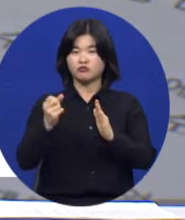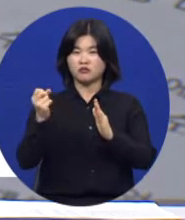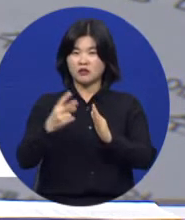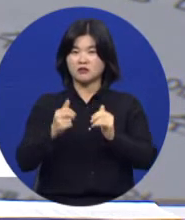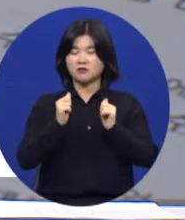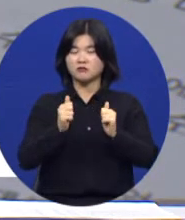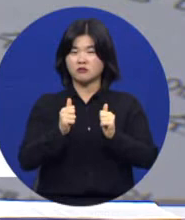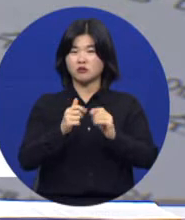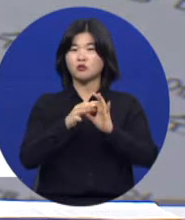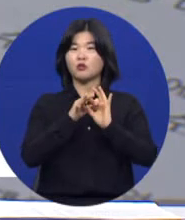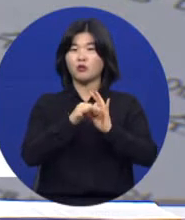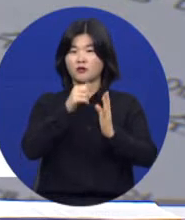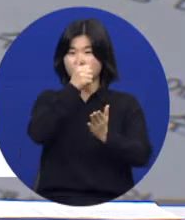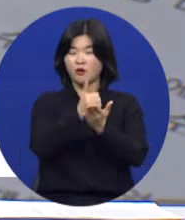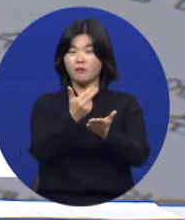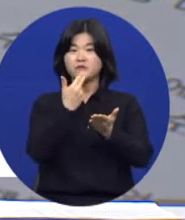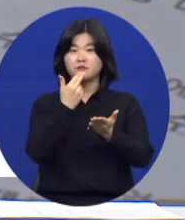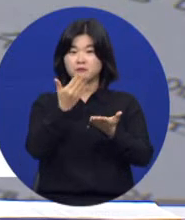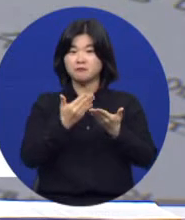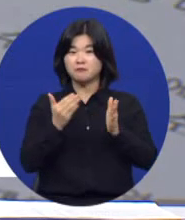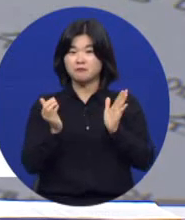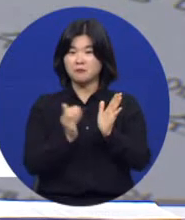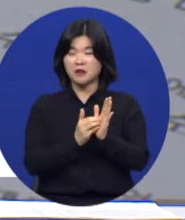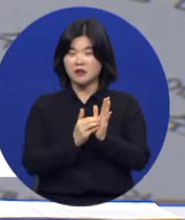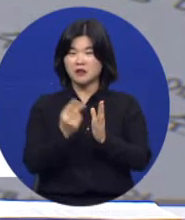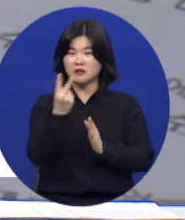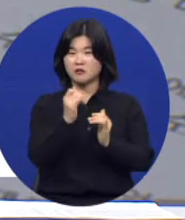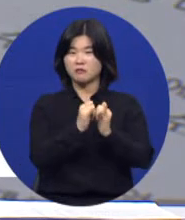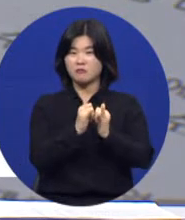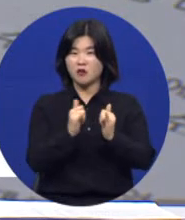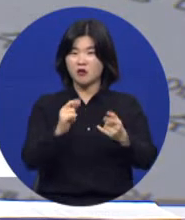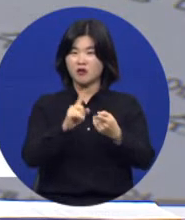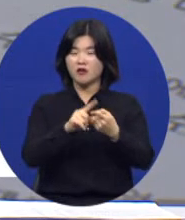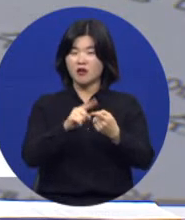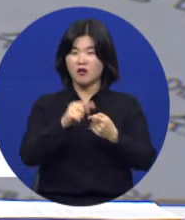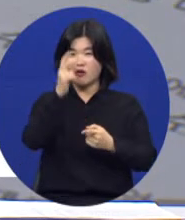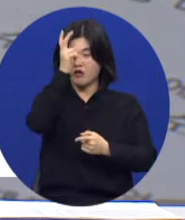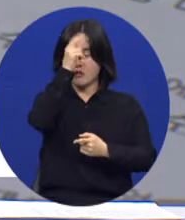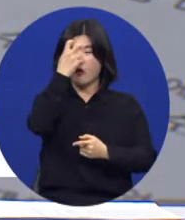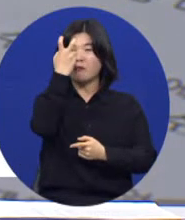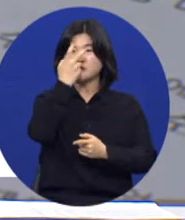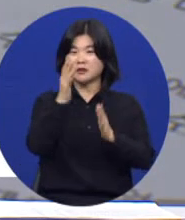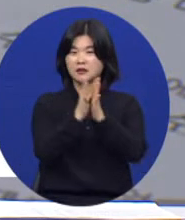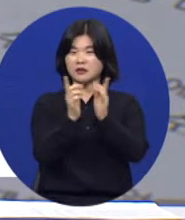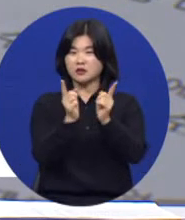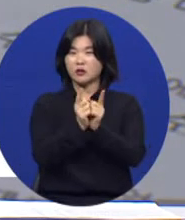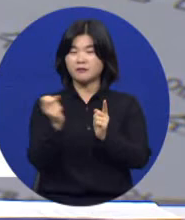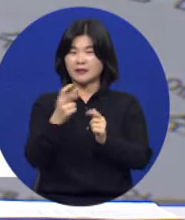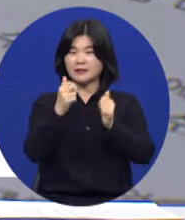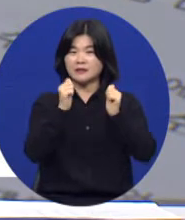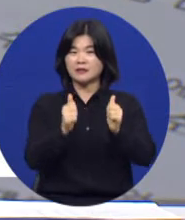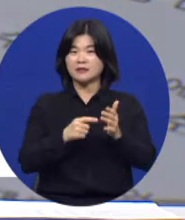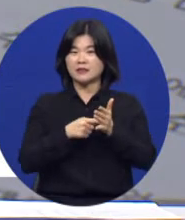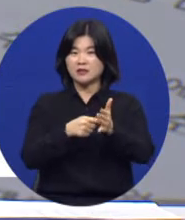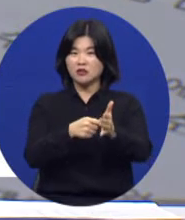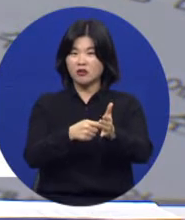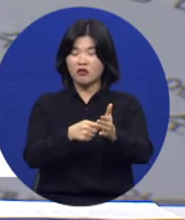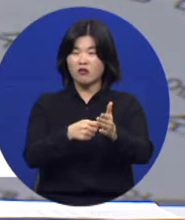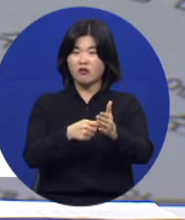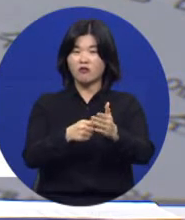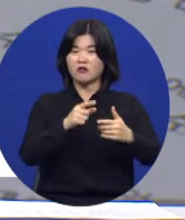무죄를 받았는데요. 소송이 어려운 나머지 2천여 명에 대해 검찰이 직접 재심을 청구해